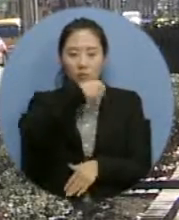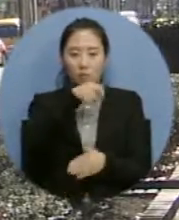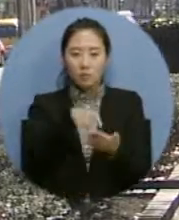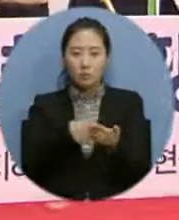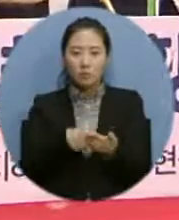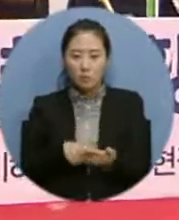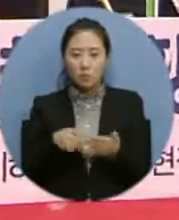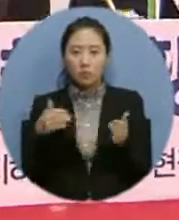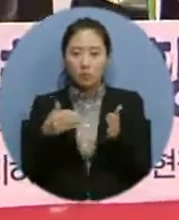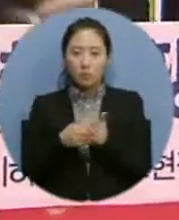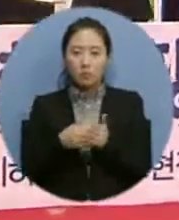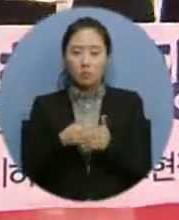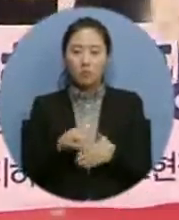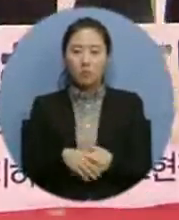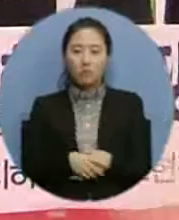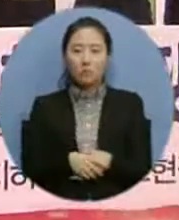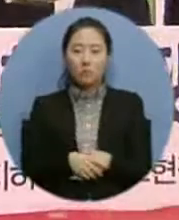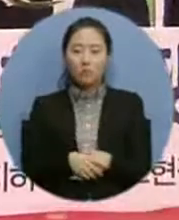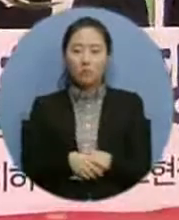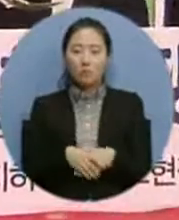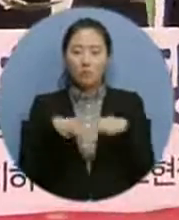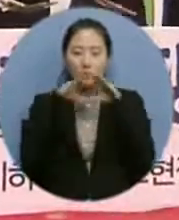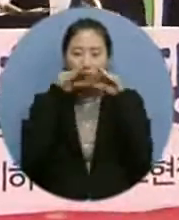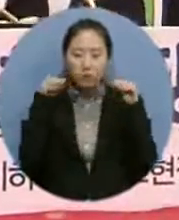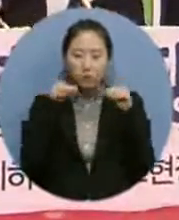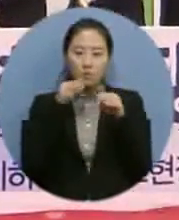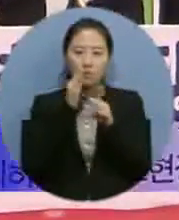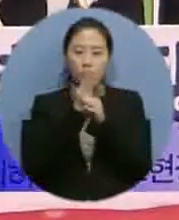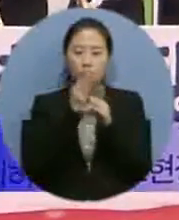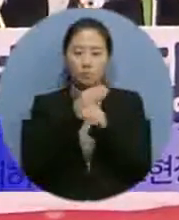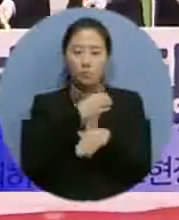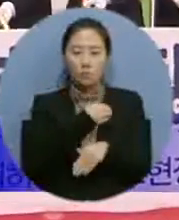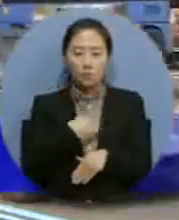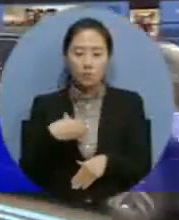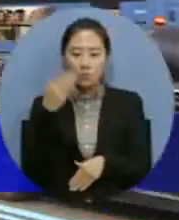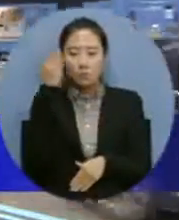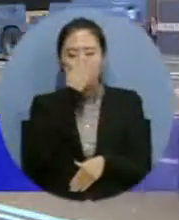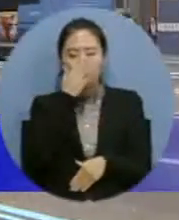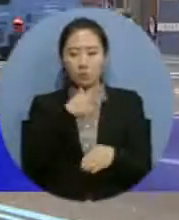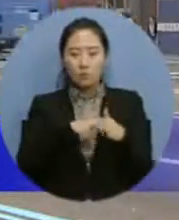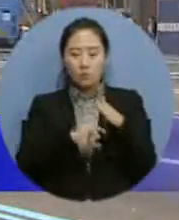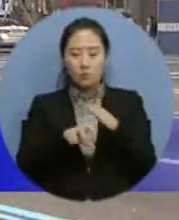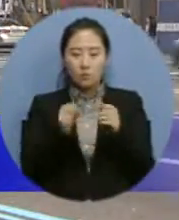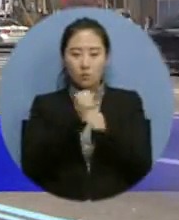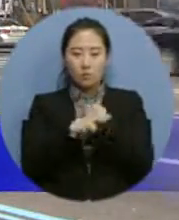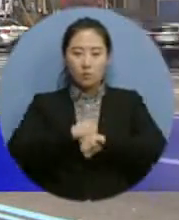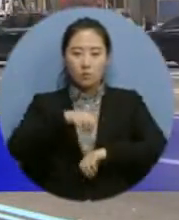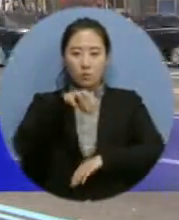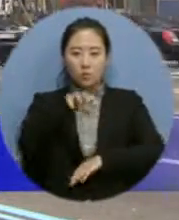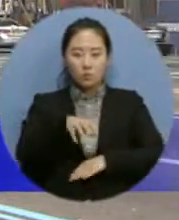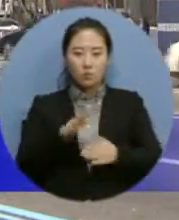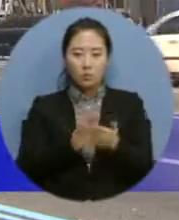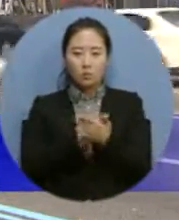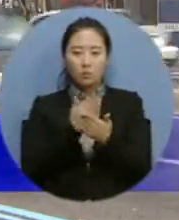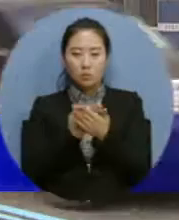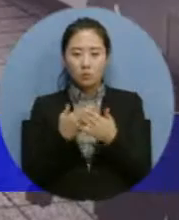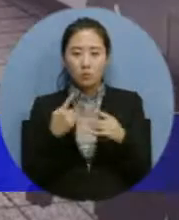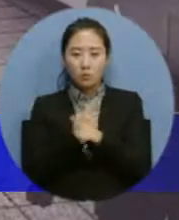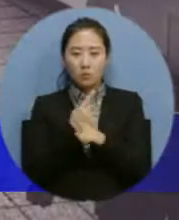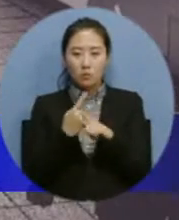이뤄냈습니다 광화문 효과 종로구청 을 연결하는 청진동 지하공간 개발 사업도 위 순위에